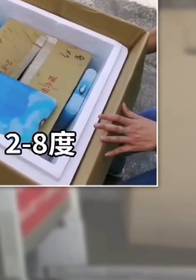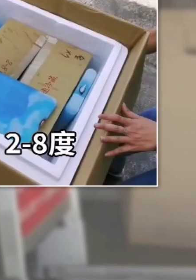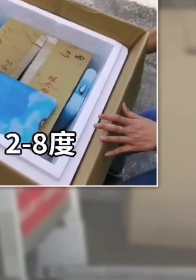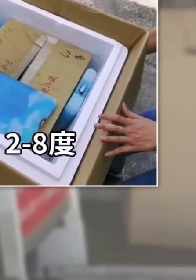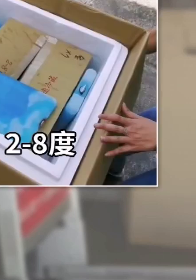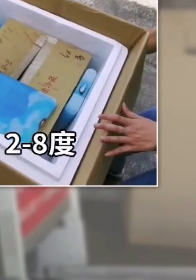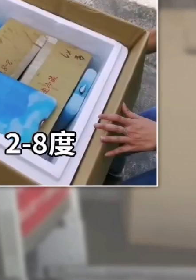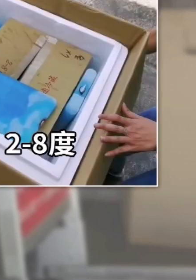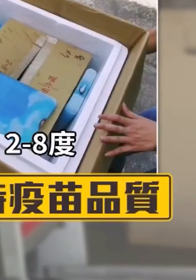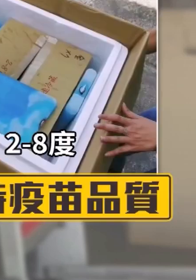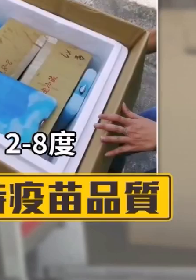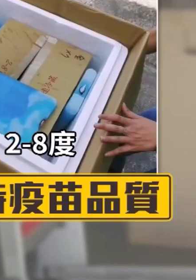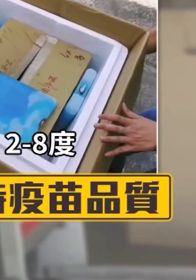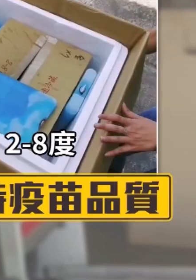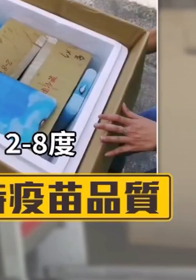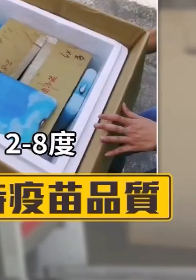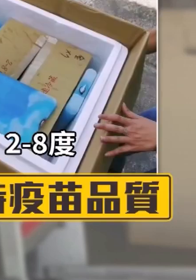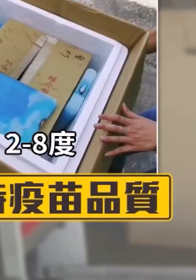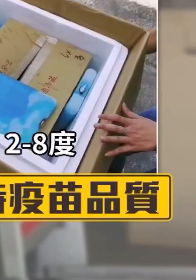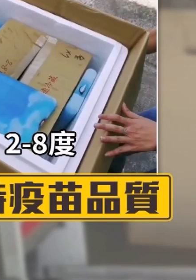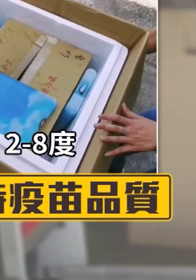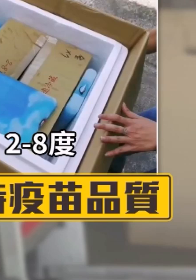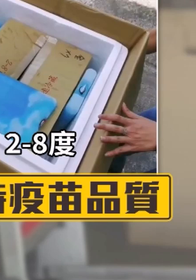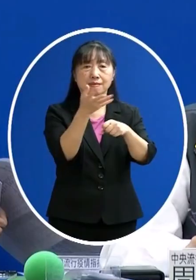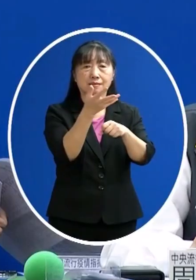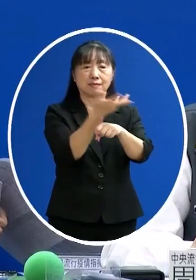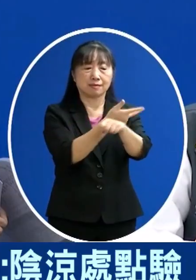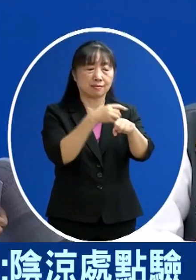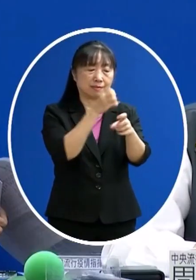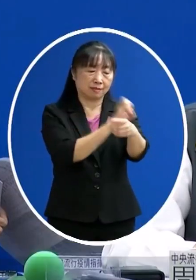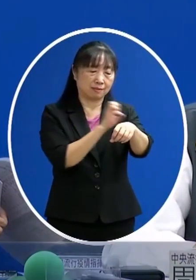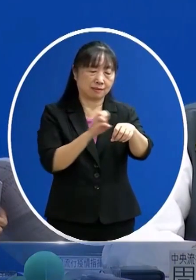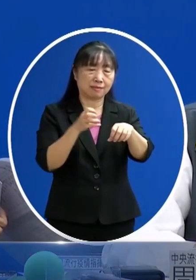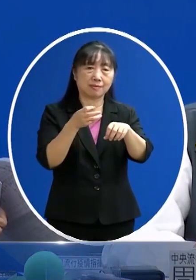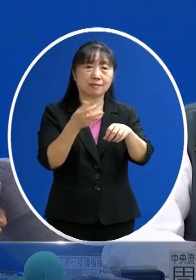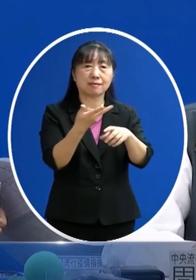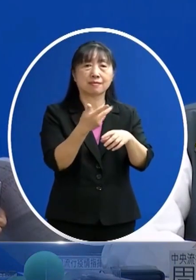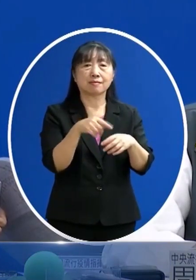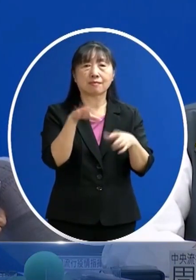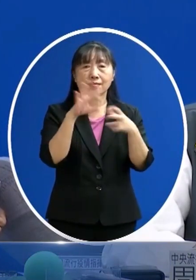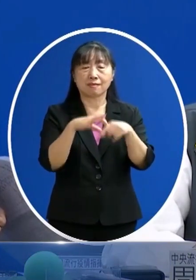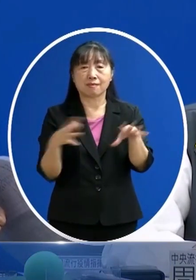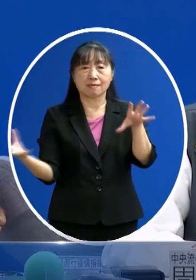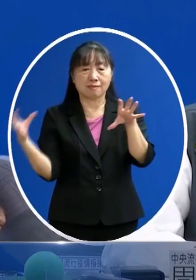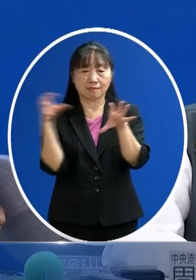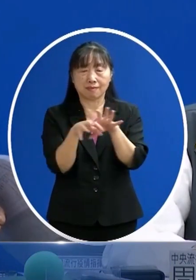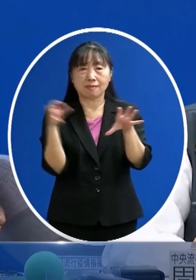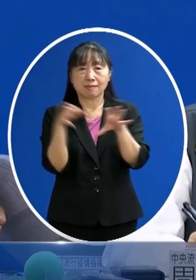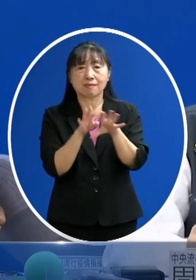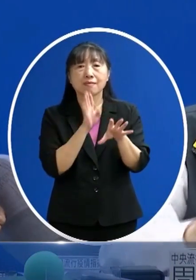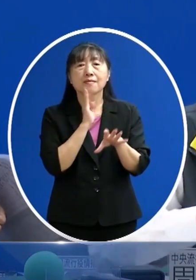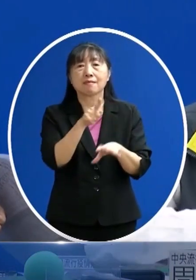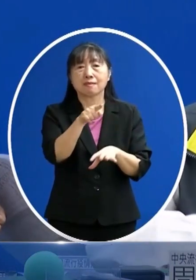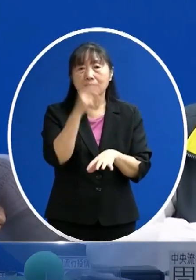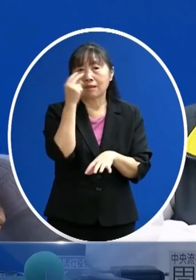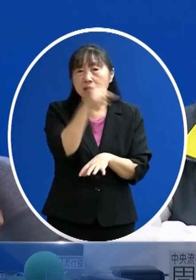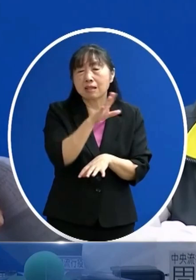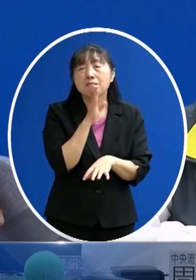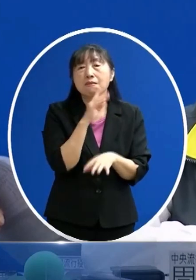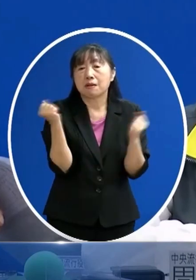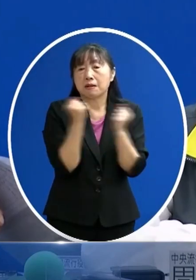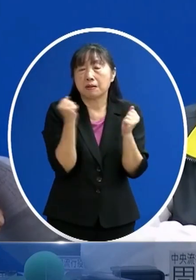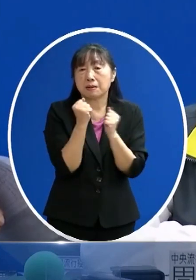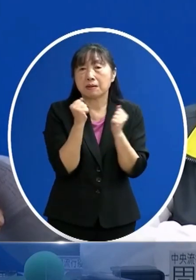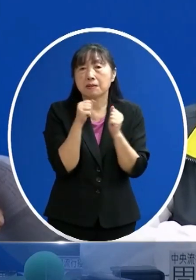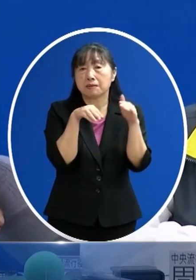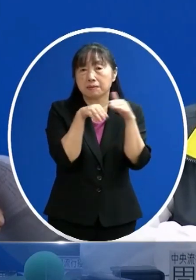温度维持在2到8度，确保疫苗品质没问题。 它其实我们在装箱的时候，它用的就是特殊的这个冷藏